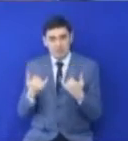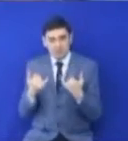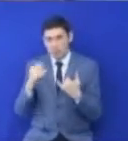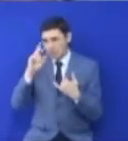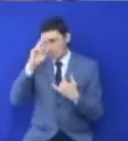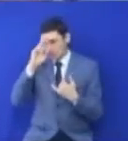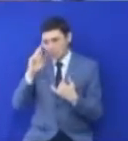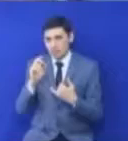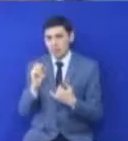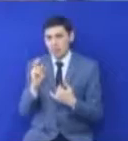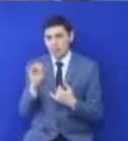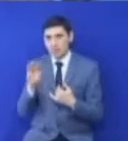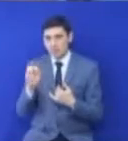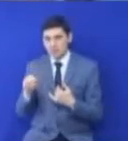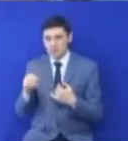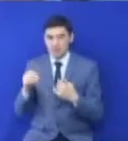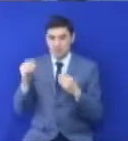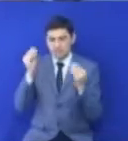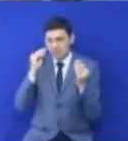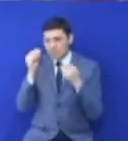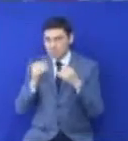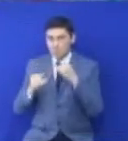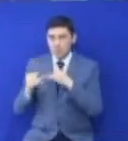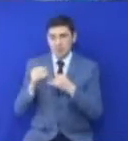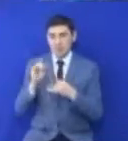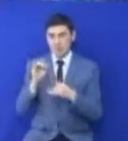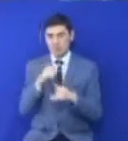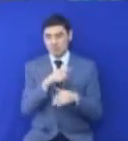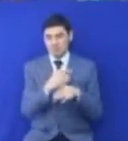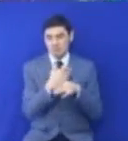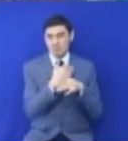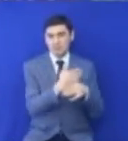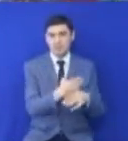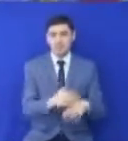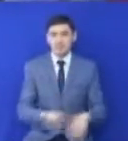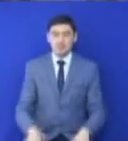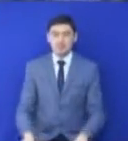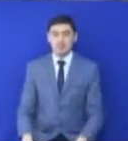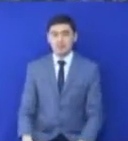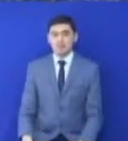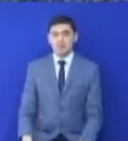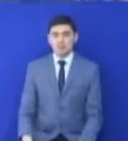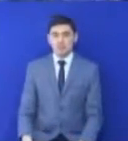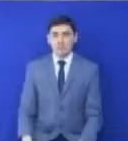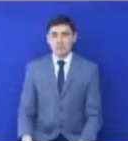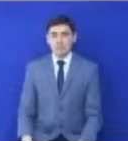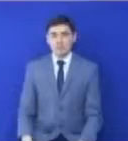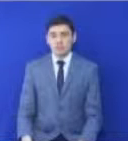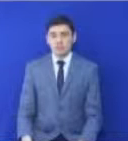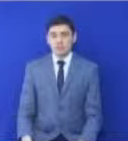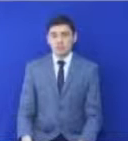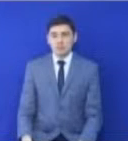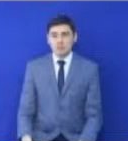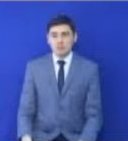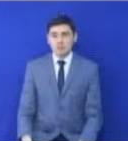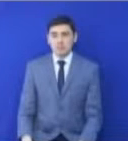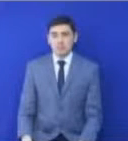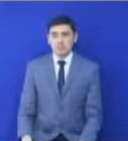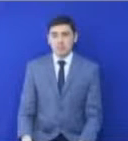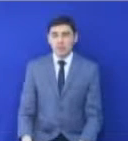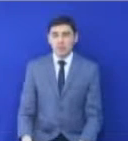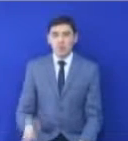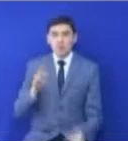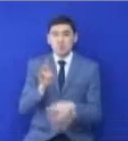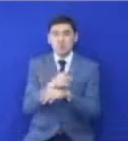мүмкіндікті қарастыруда. Дарын Сағитов, Сәуле Байғалиева, Ернұр Қалилов, Семей телеарнасы. Өткен